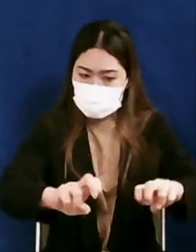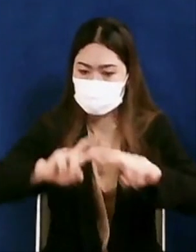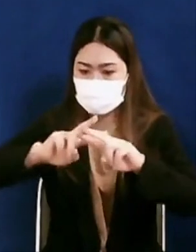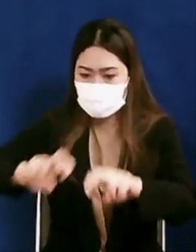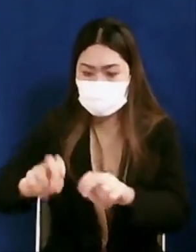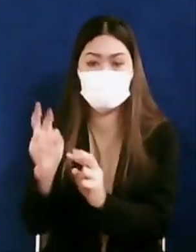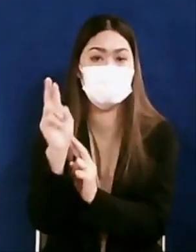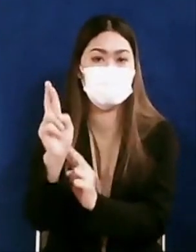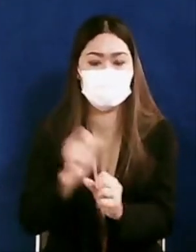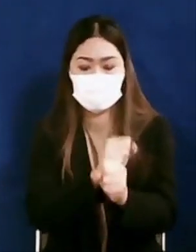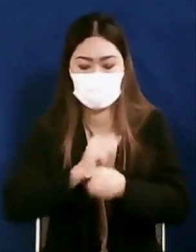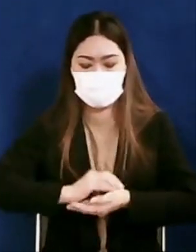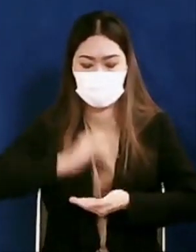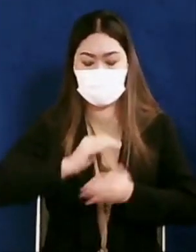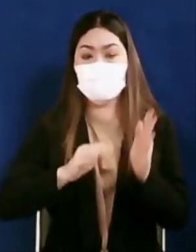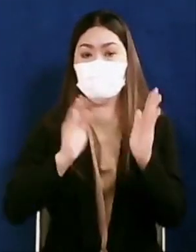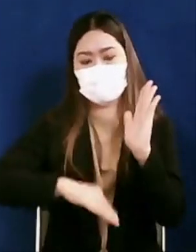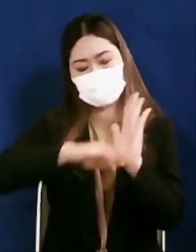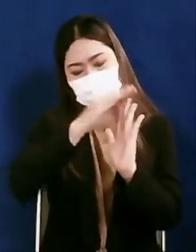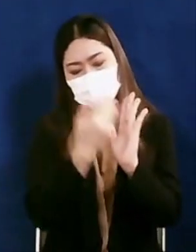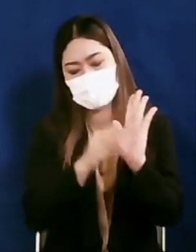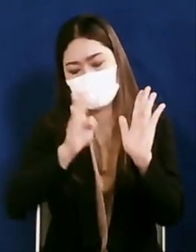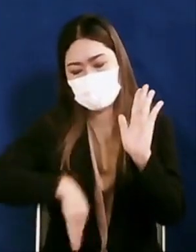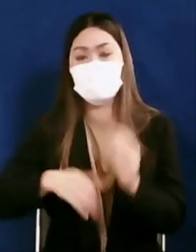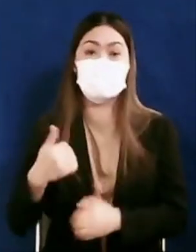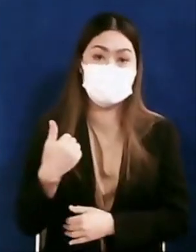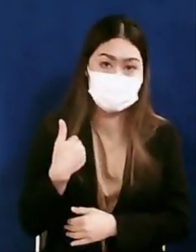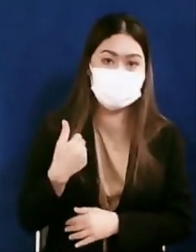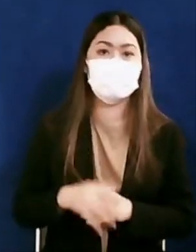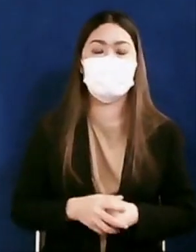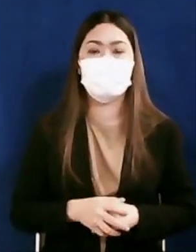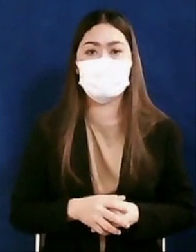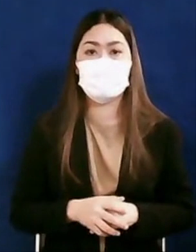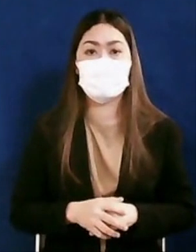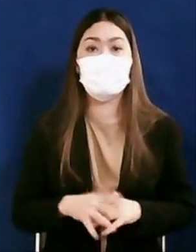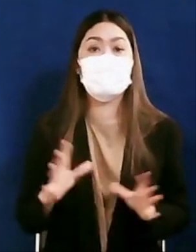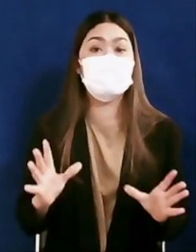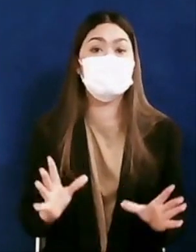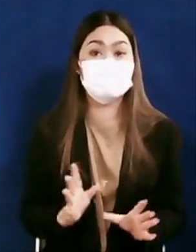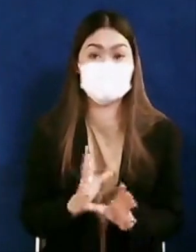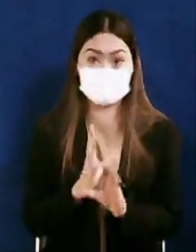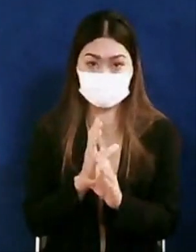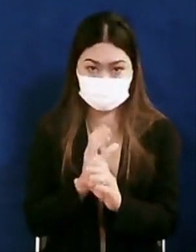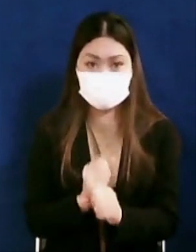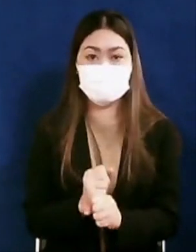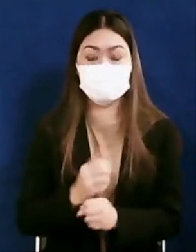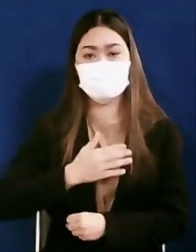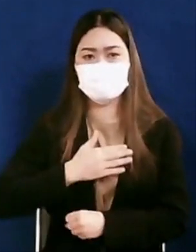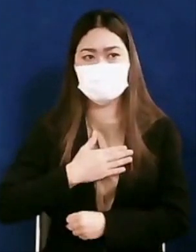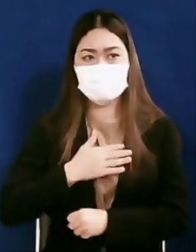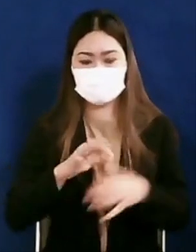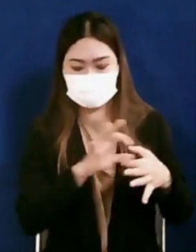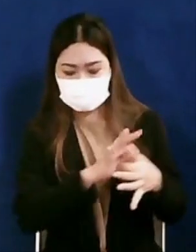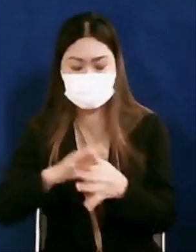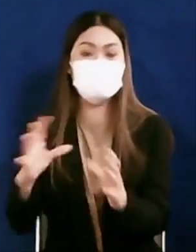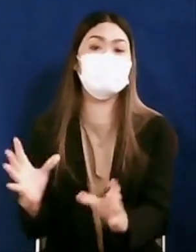ฝ้าระวังเรื่องภูมิคุ้มกันในพื้นที่นะครับในช่วงเวลาดังกล่าวนะครับเพราะฉะนั้น เราเลยนำไปสู่ข้อส